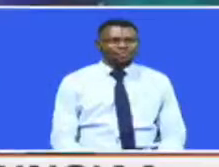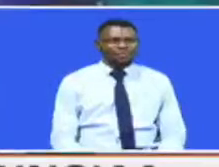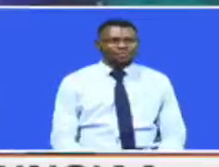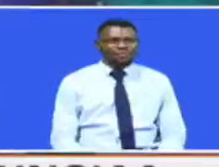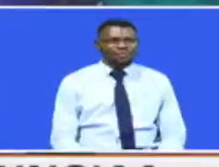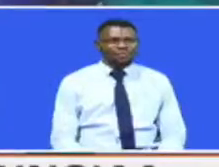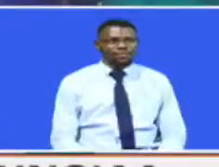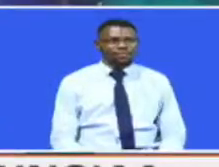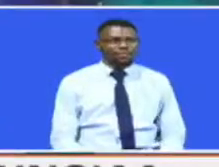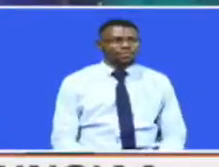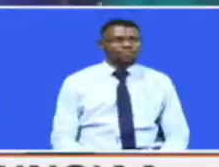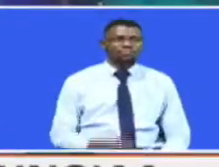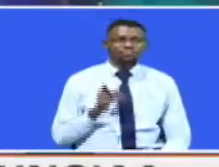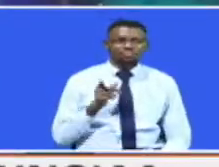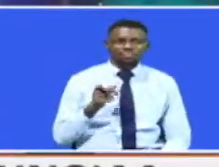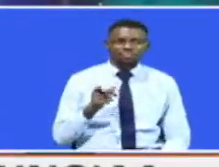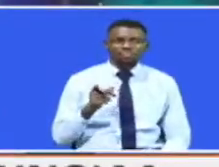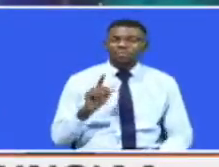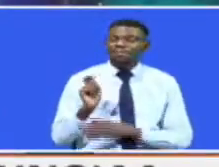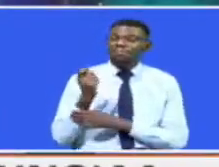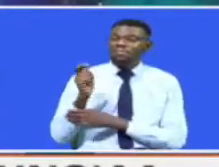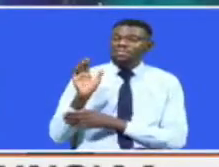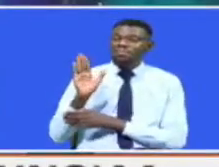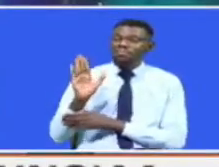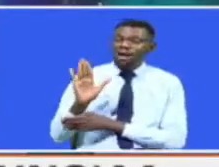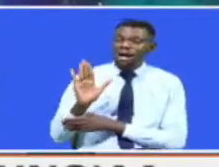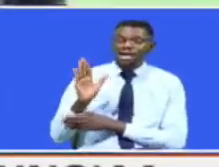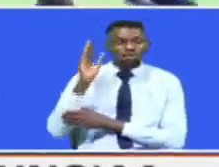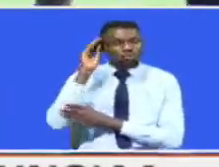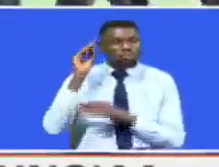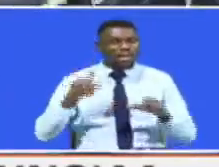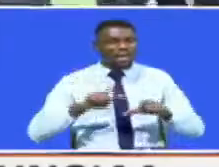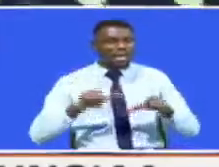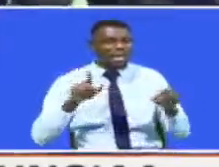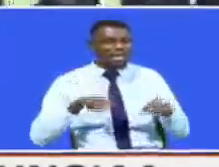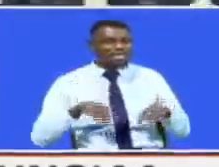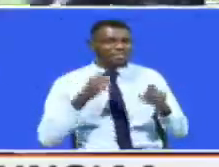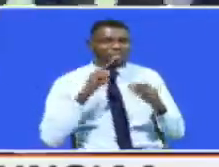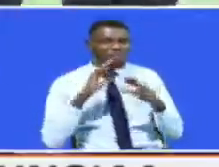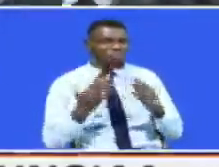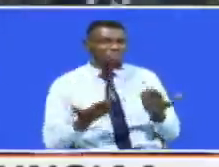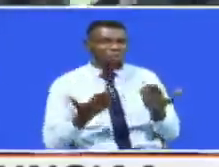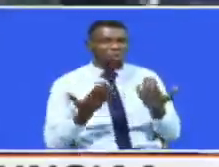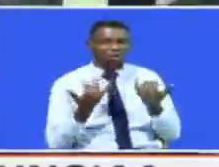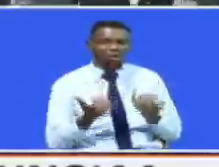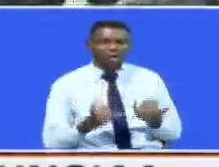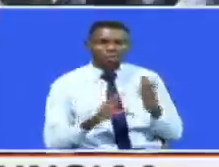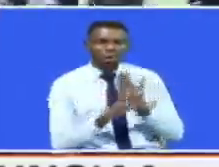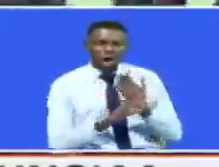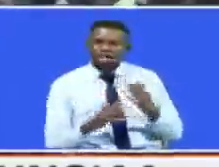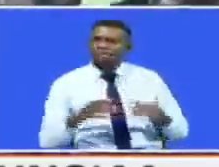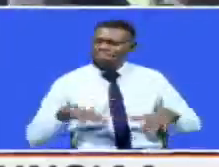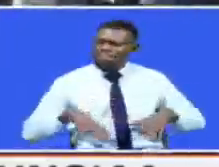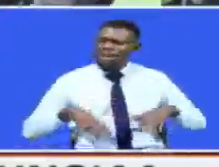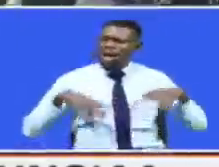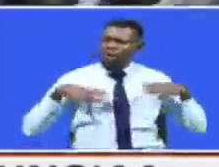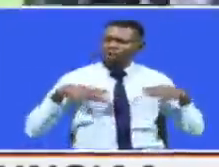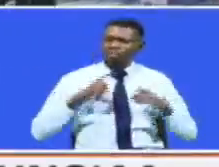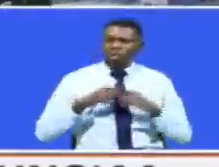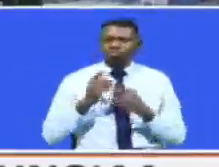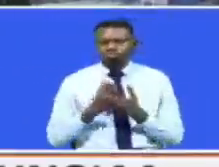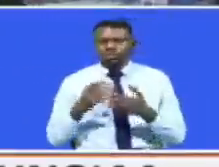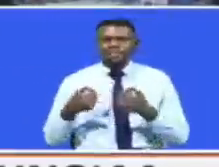Akiongoza sherehe hii jijini Hargeisa, rais wa Somaliland Musa Bihi amesema taifa hili linajivunia mengi licha ya